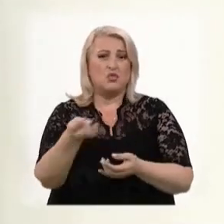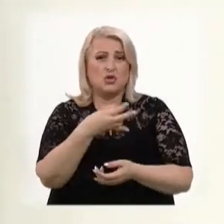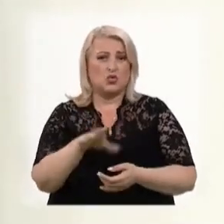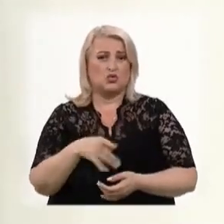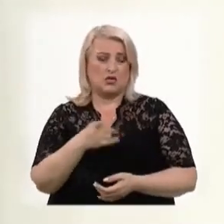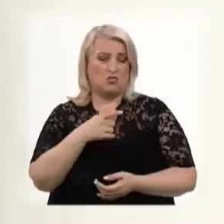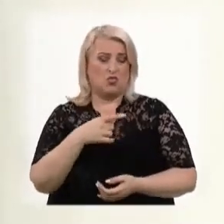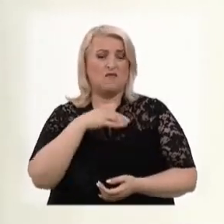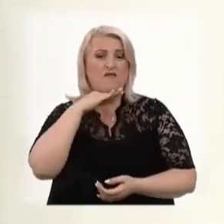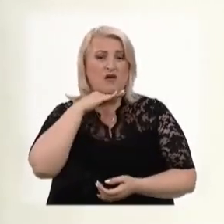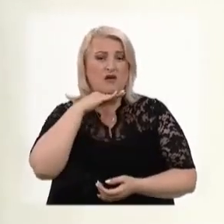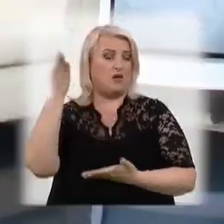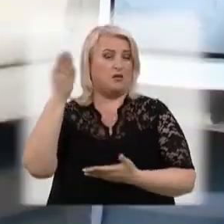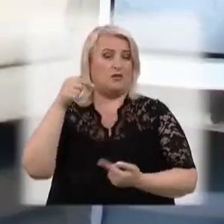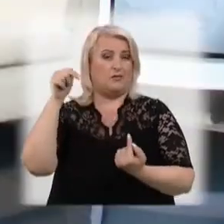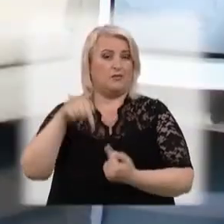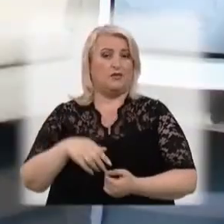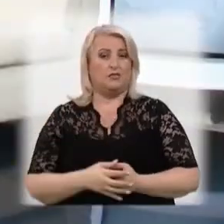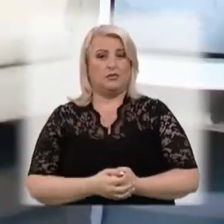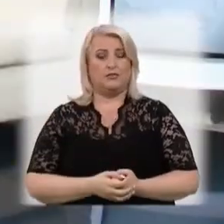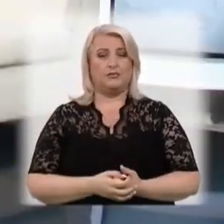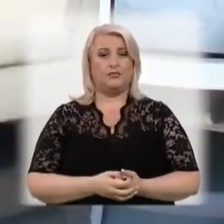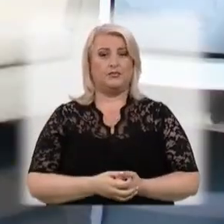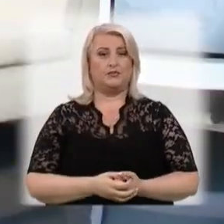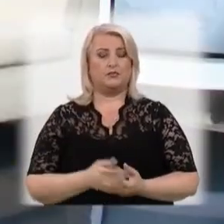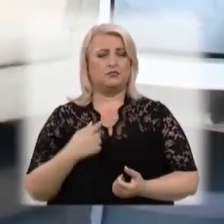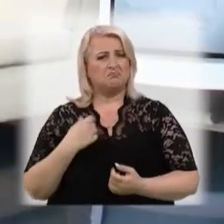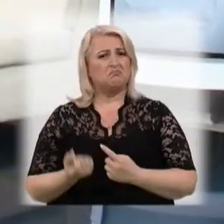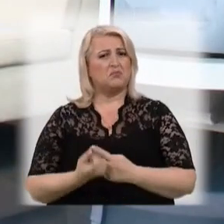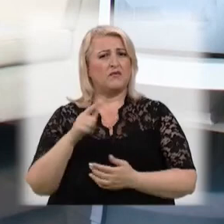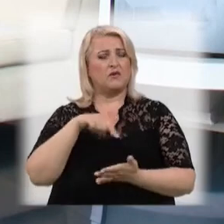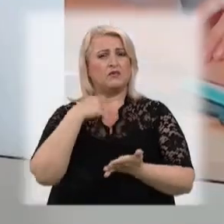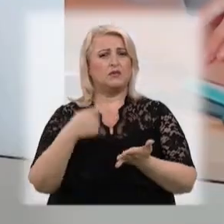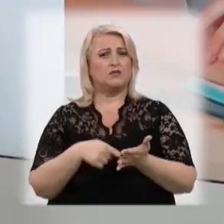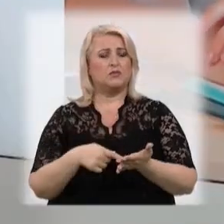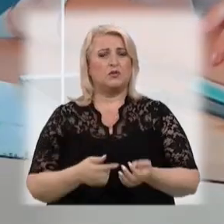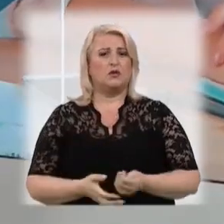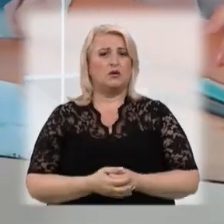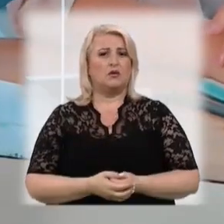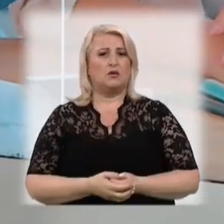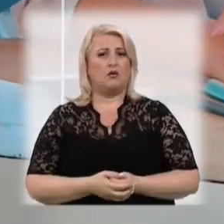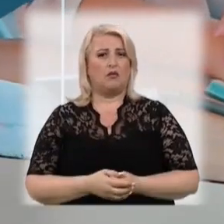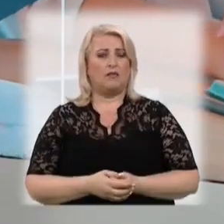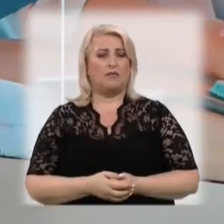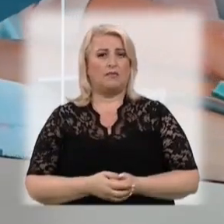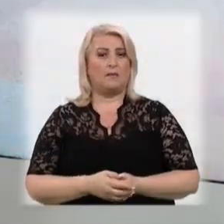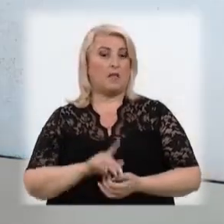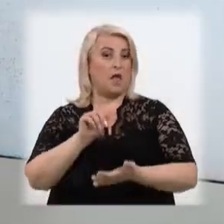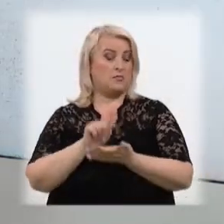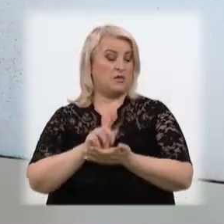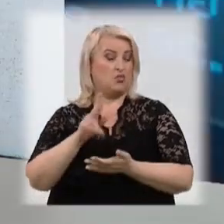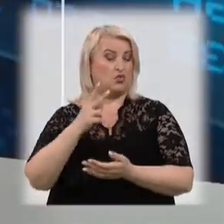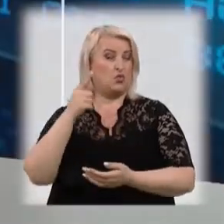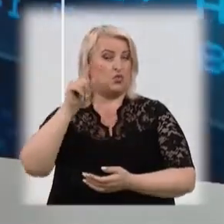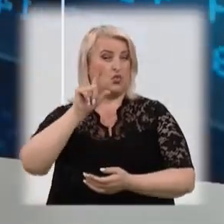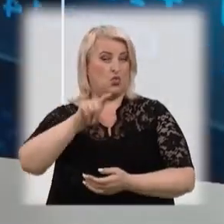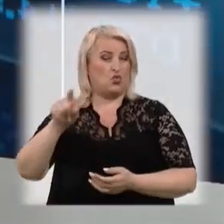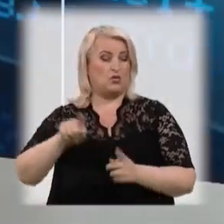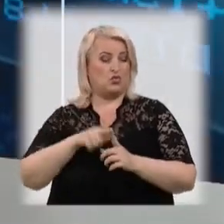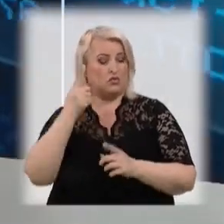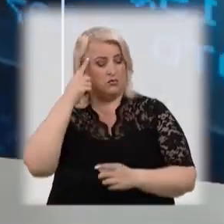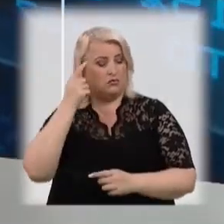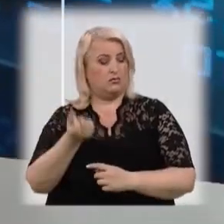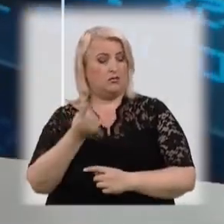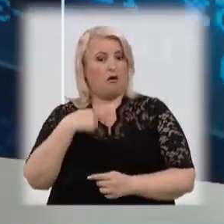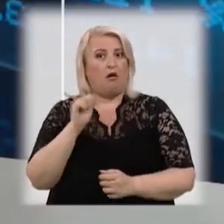tot plafonul care nu e trebuie teme apărut întrebarea Inevitabil va apărea pe buzele celor care ne privesc quam eu